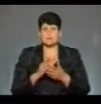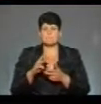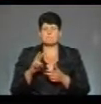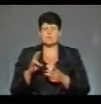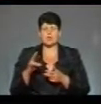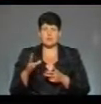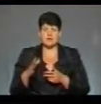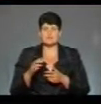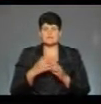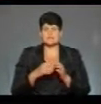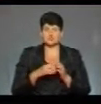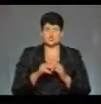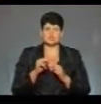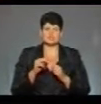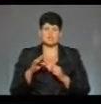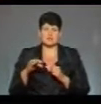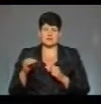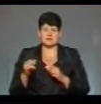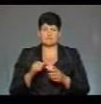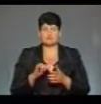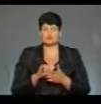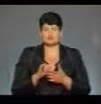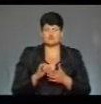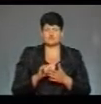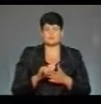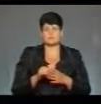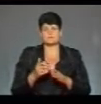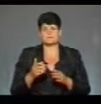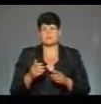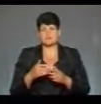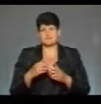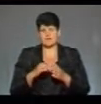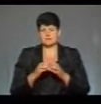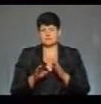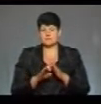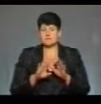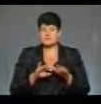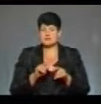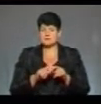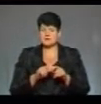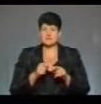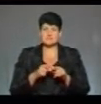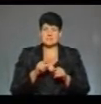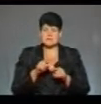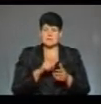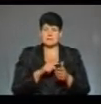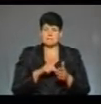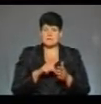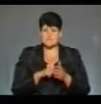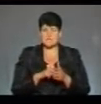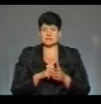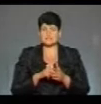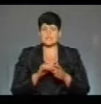Миколаєві, Херсоні, Чернігові, Сумах, Полтаві, Черкасах, Вінниці та Кам'янці-Подільському. Після перевірки в цих містах на сайті